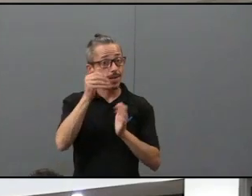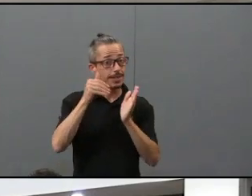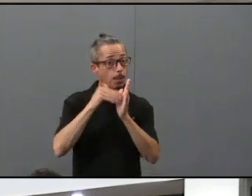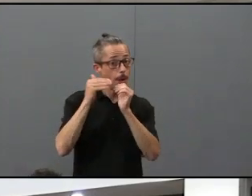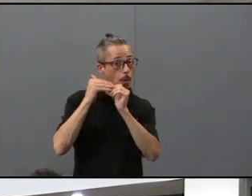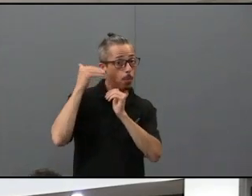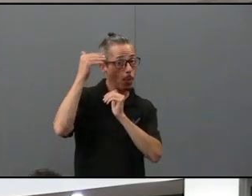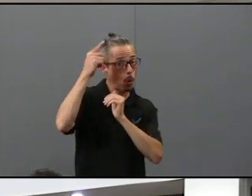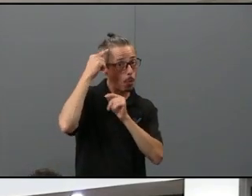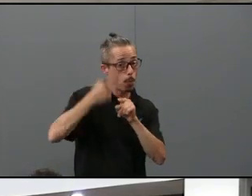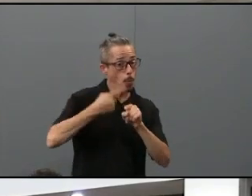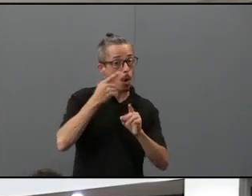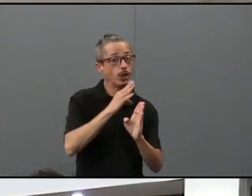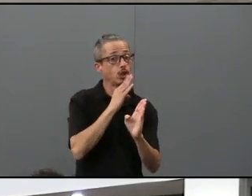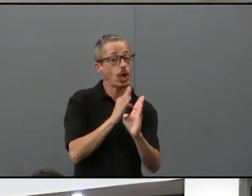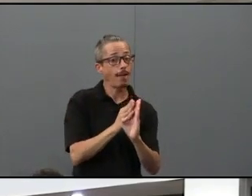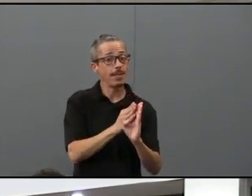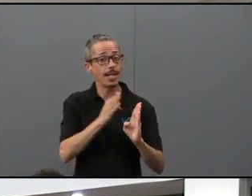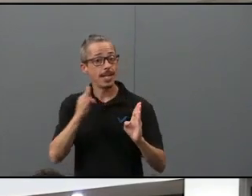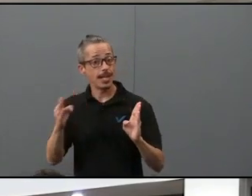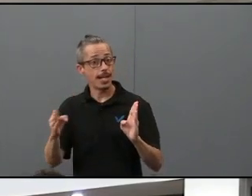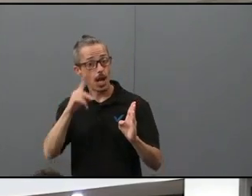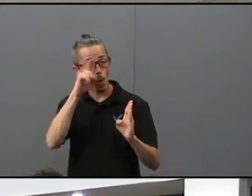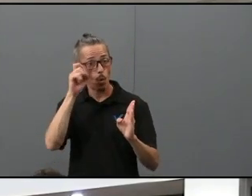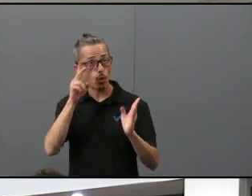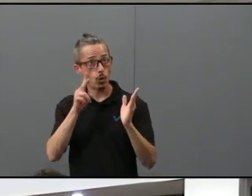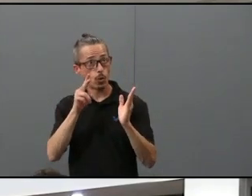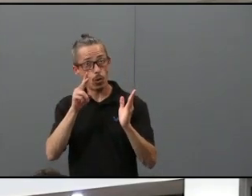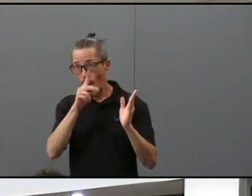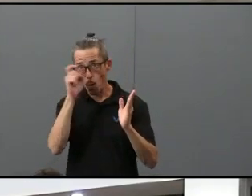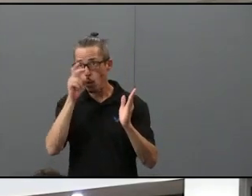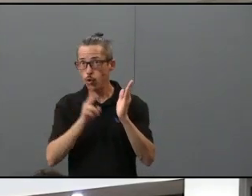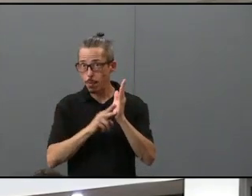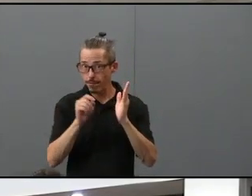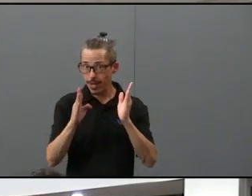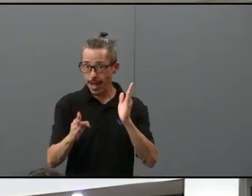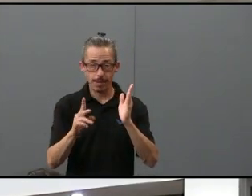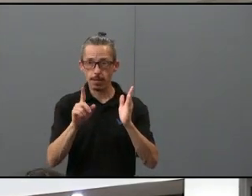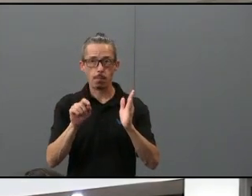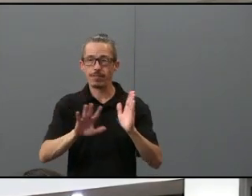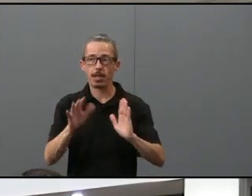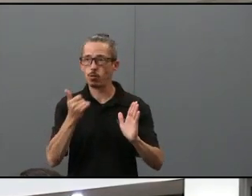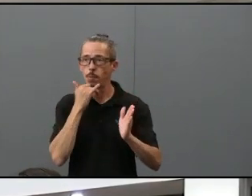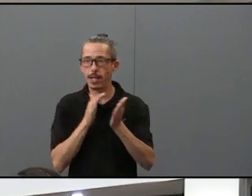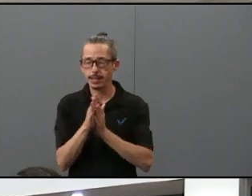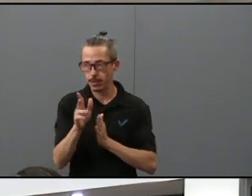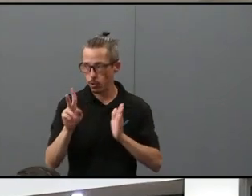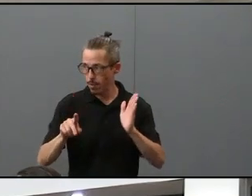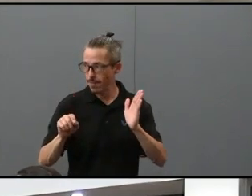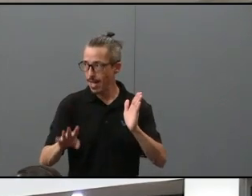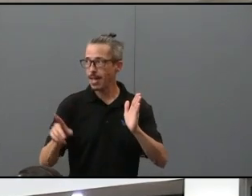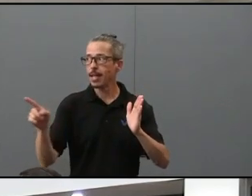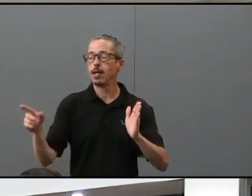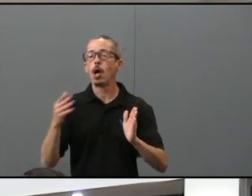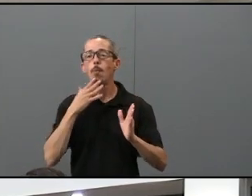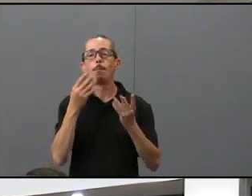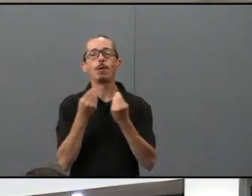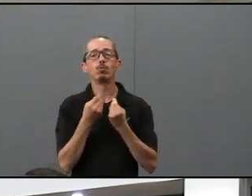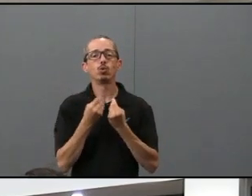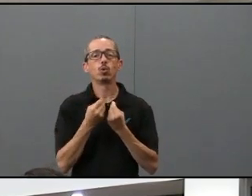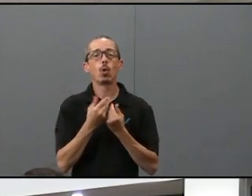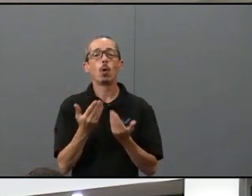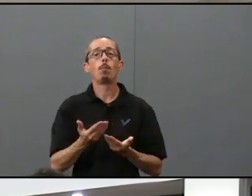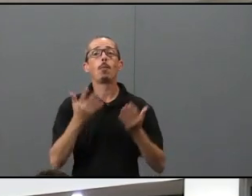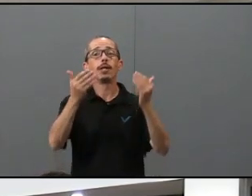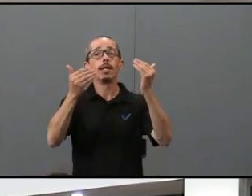et plus pour les mois de janvier à mai 202 24 on n pas en 2025 merci beaucoup donc on tombe